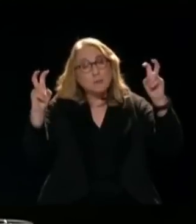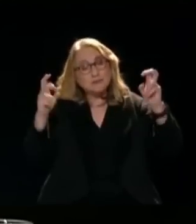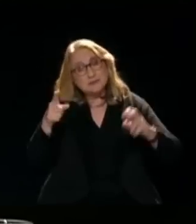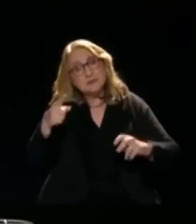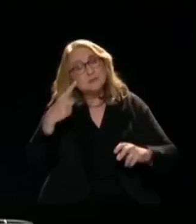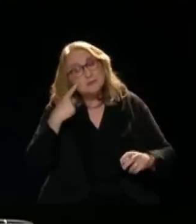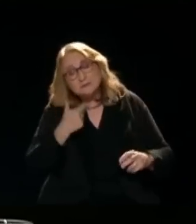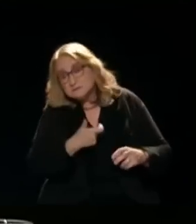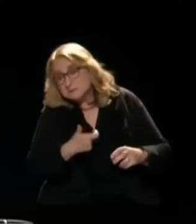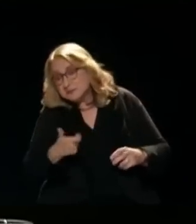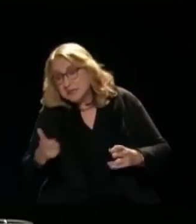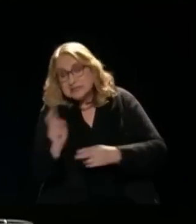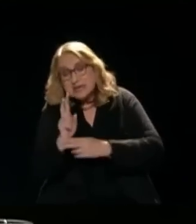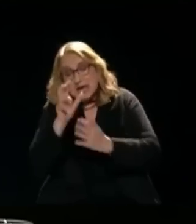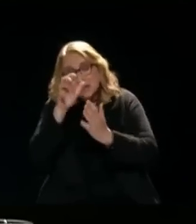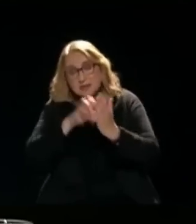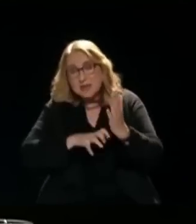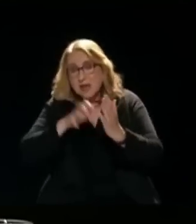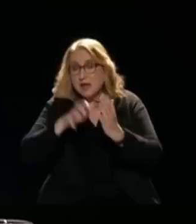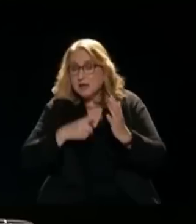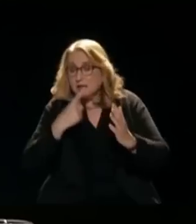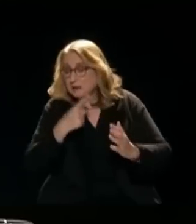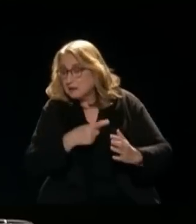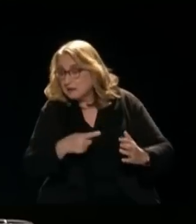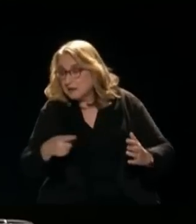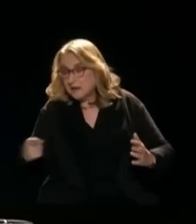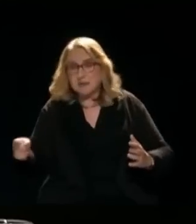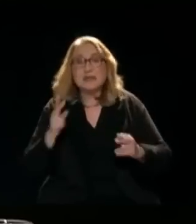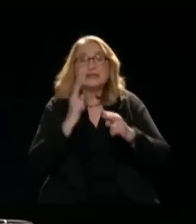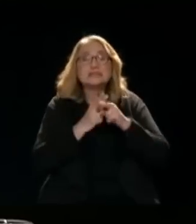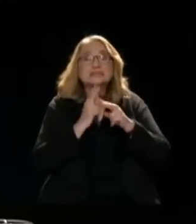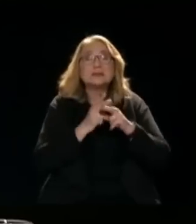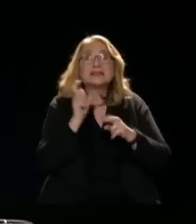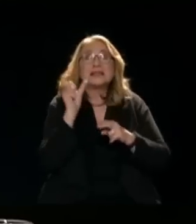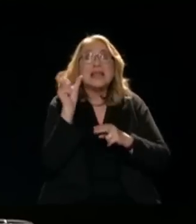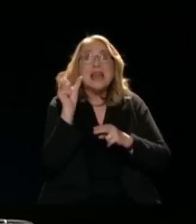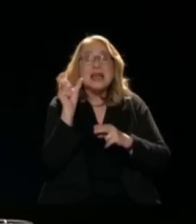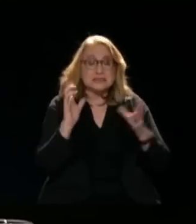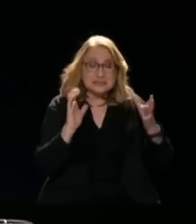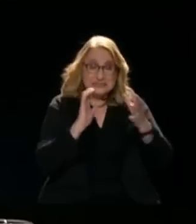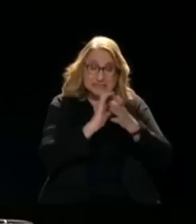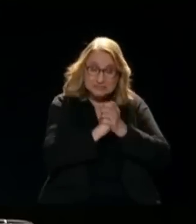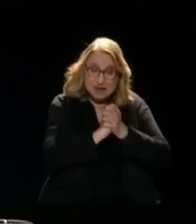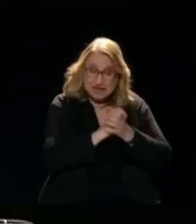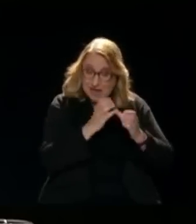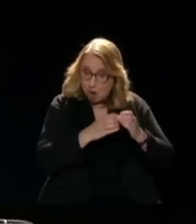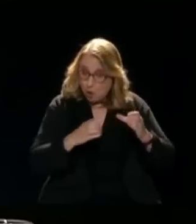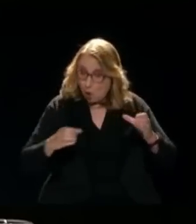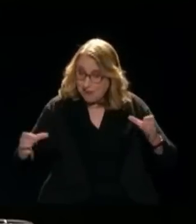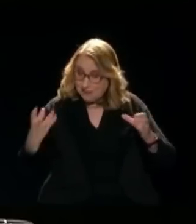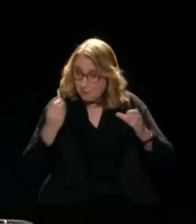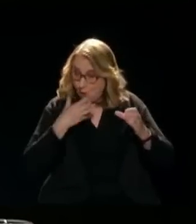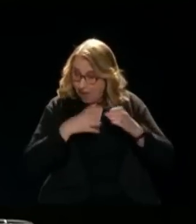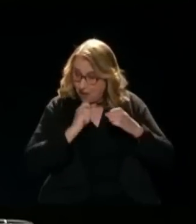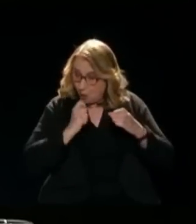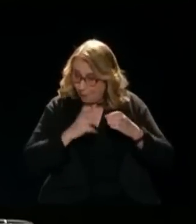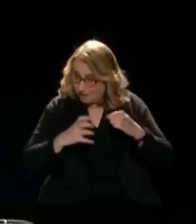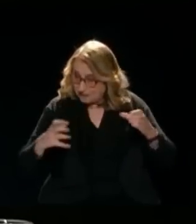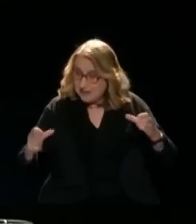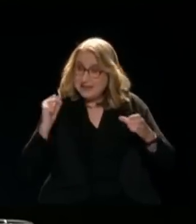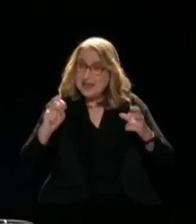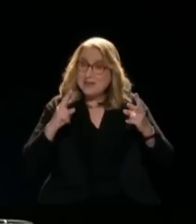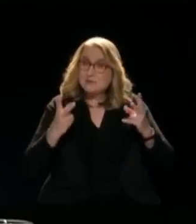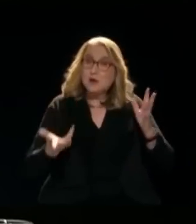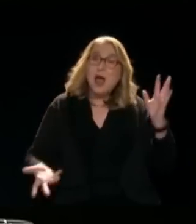ή πολιτικής διαδρομής. Και το ανατροπή. Δηλαδή, ανατροπή για να μπορέσουμε να αποκτήσουμε ξανά κράτος δικαίου